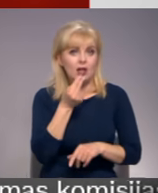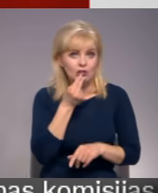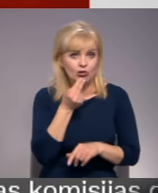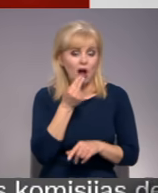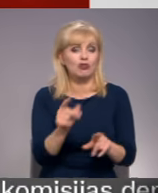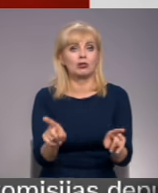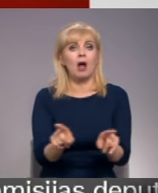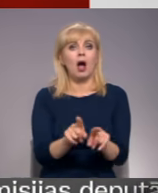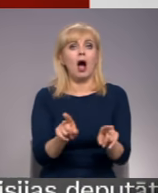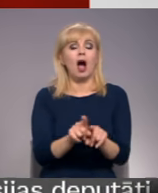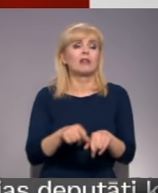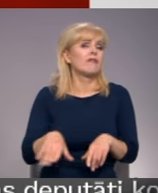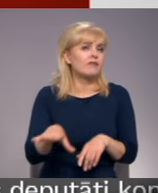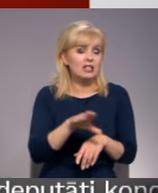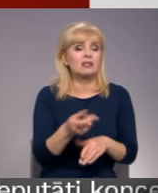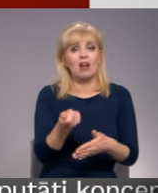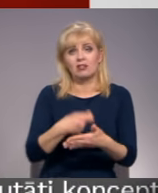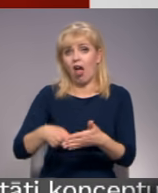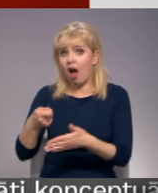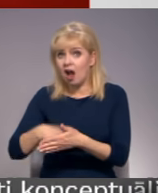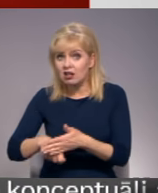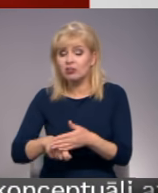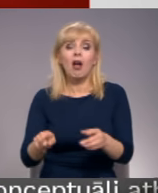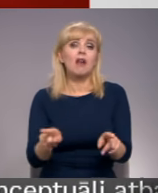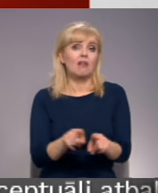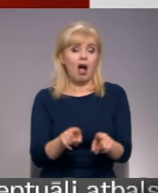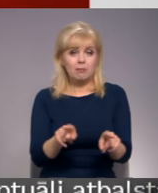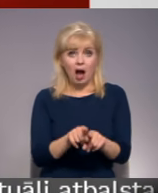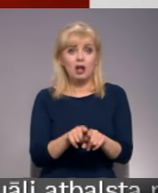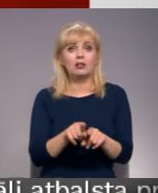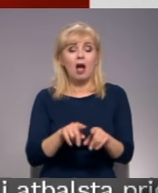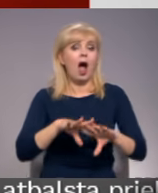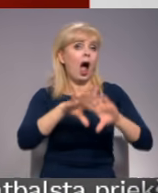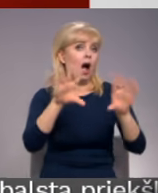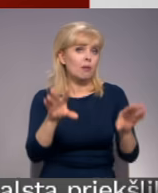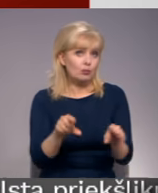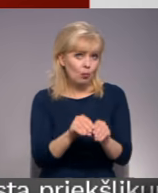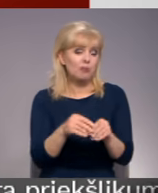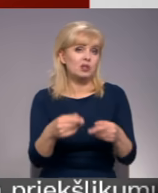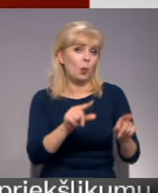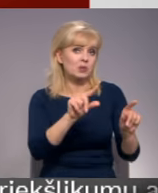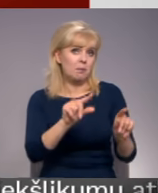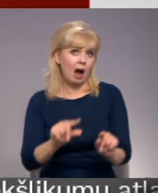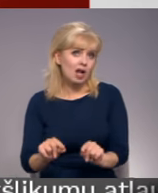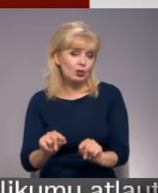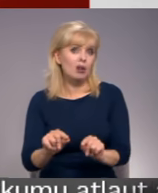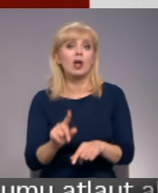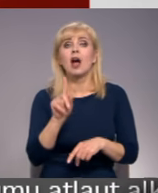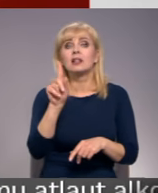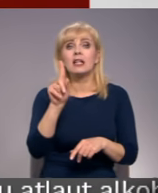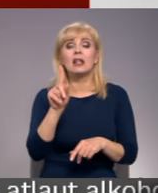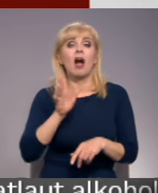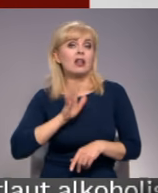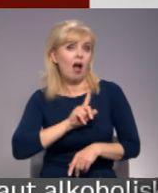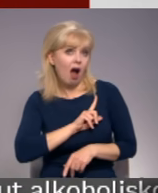ēdināšanām, tās visas ir slēgts. Attiecīgi arī apjoms arī ir mazinājies. Mums ir tikai